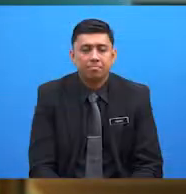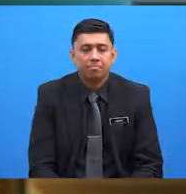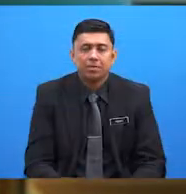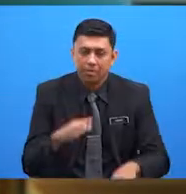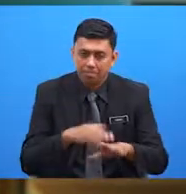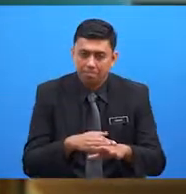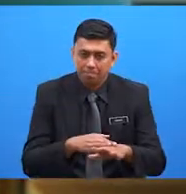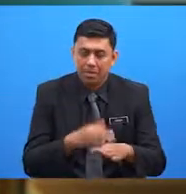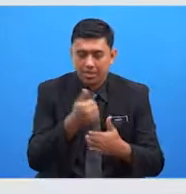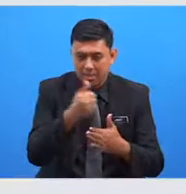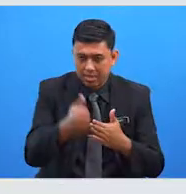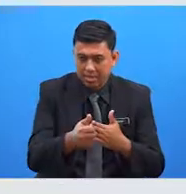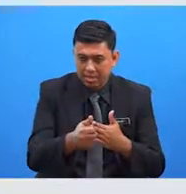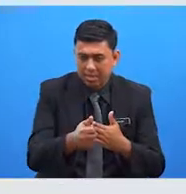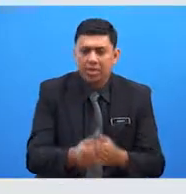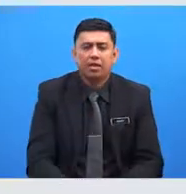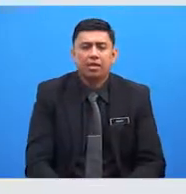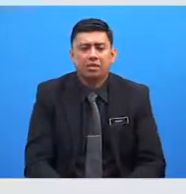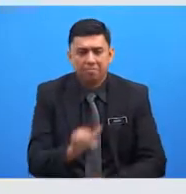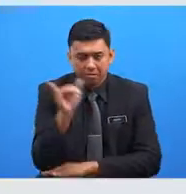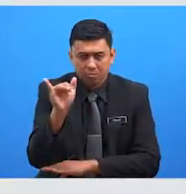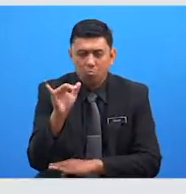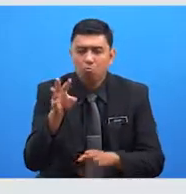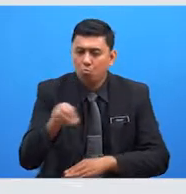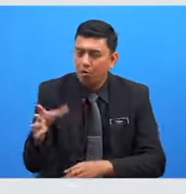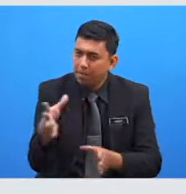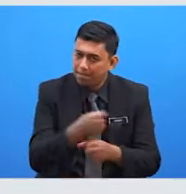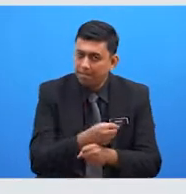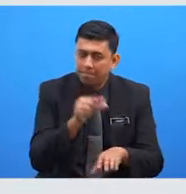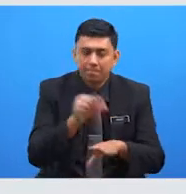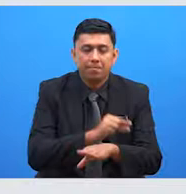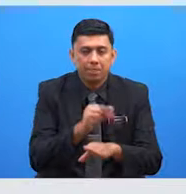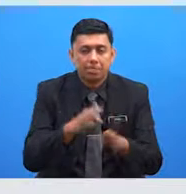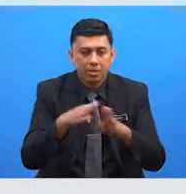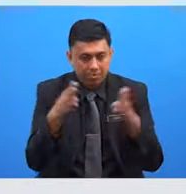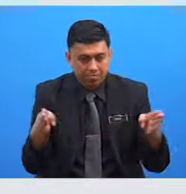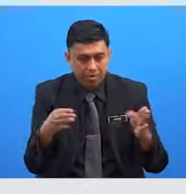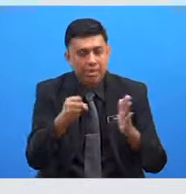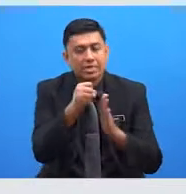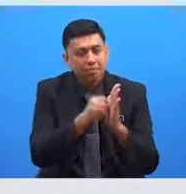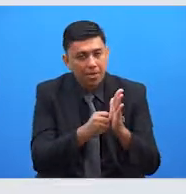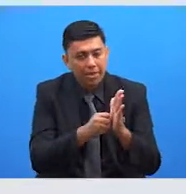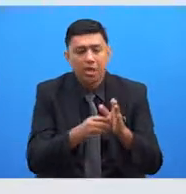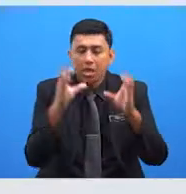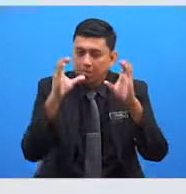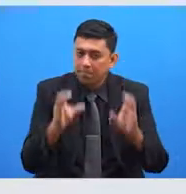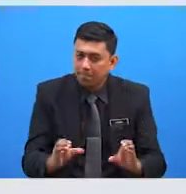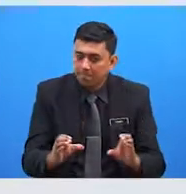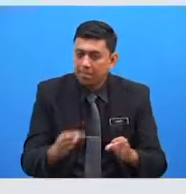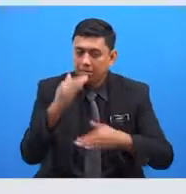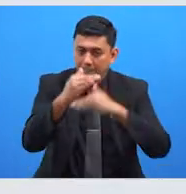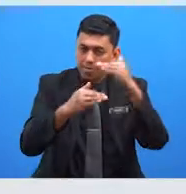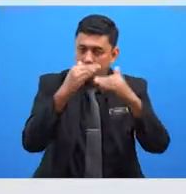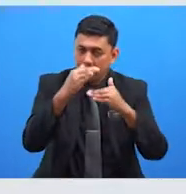Pada akhir episod ini, cikgu harap murid-murid dapat menggunakan bahasa perskripan klien untuk